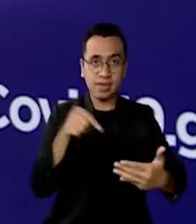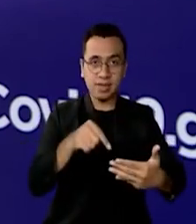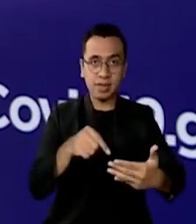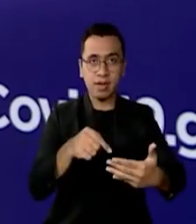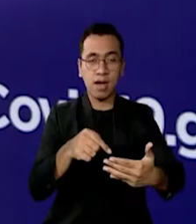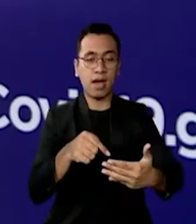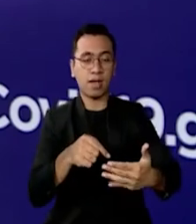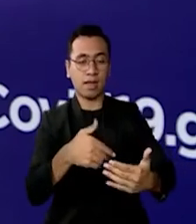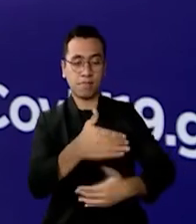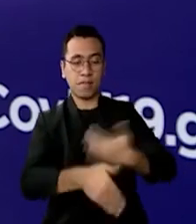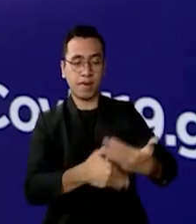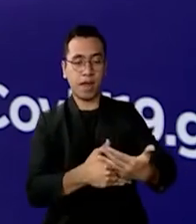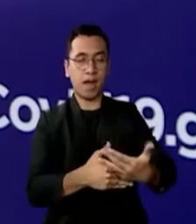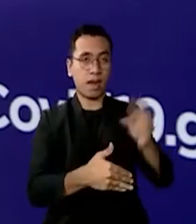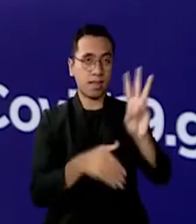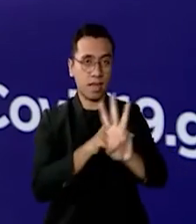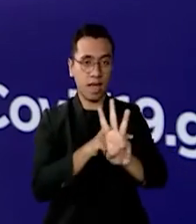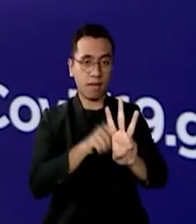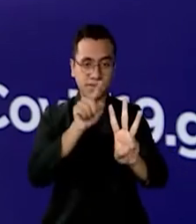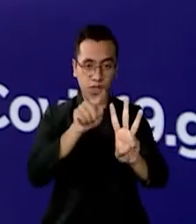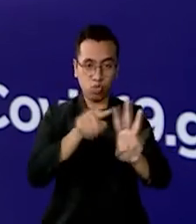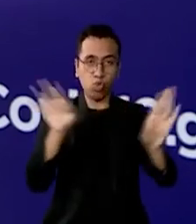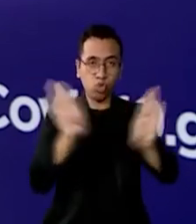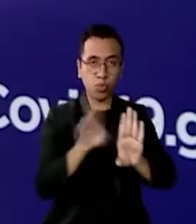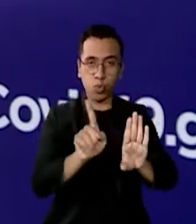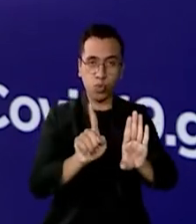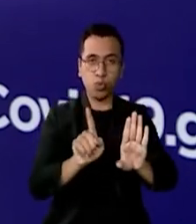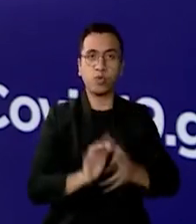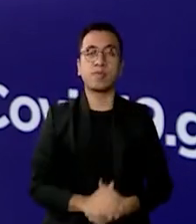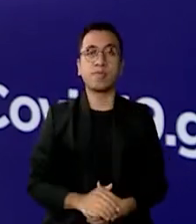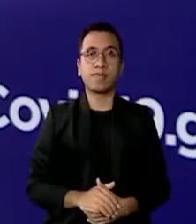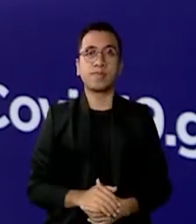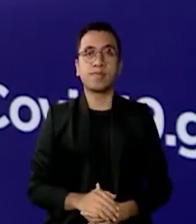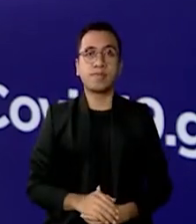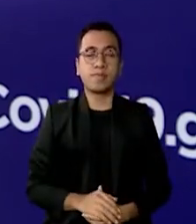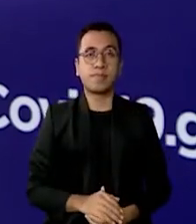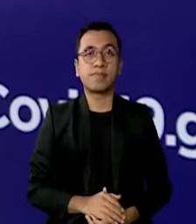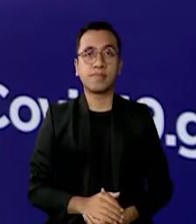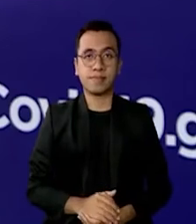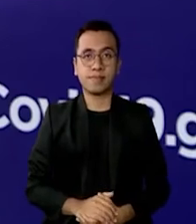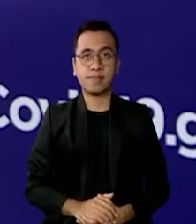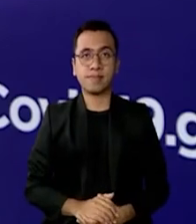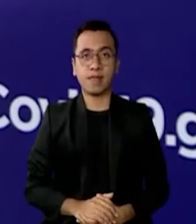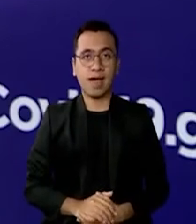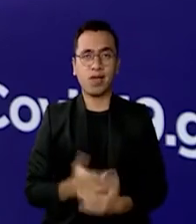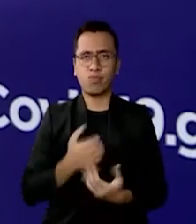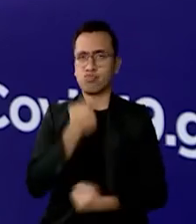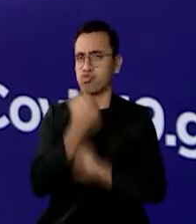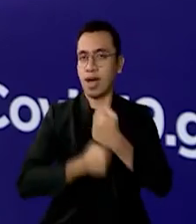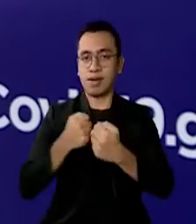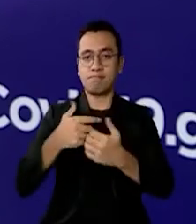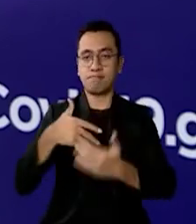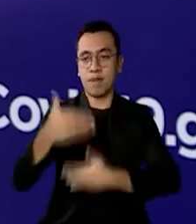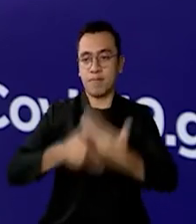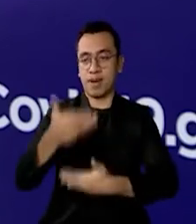atau bidangnya kami tutup sementara sampai benar-benar dinyatakan clear jadi memang itu dilakukan oleh teman-teman perusahaan sampai